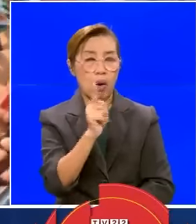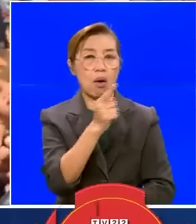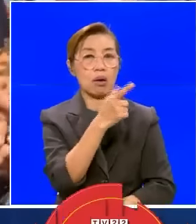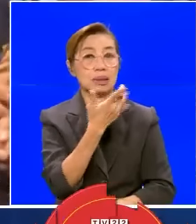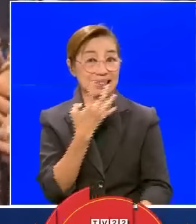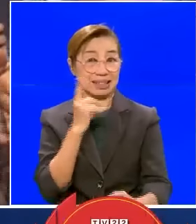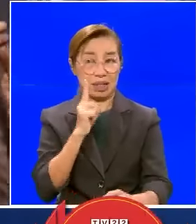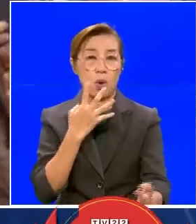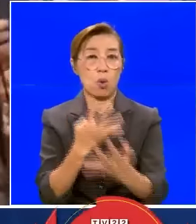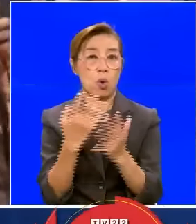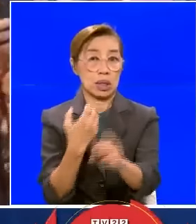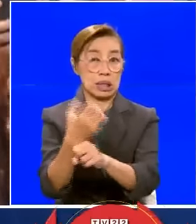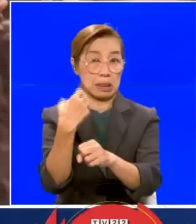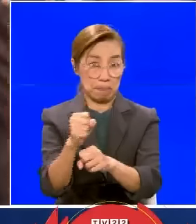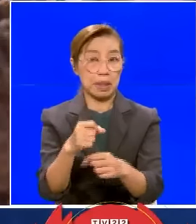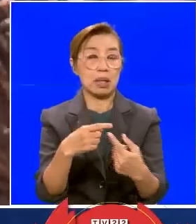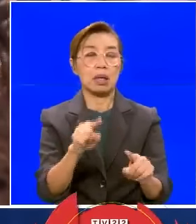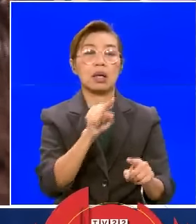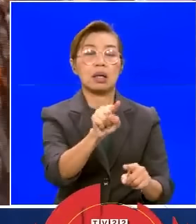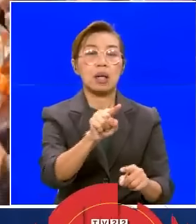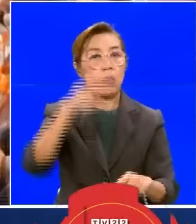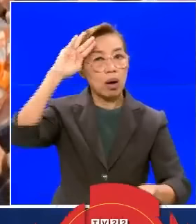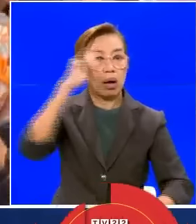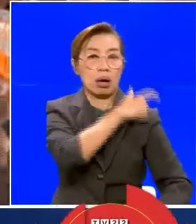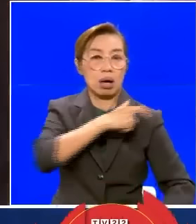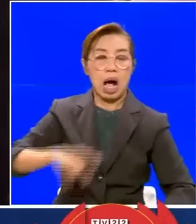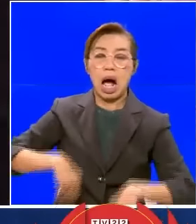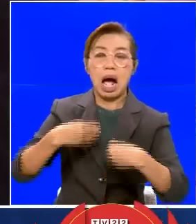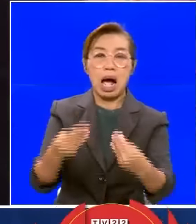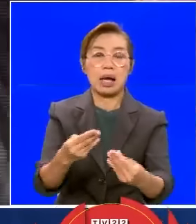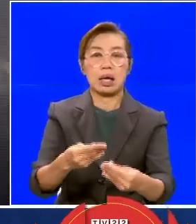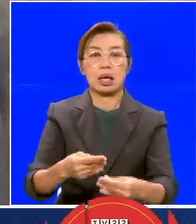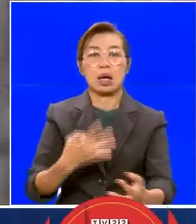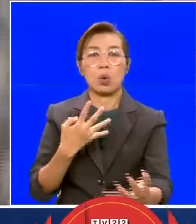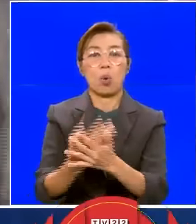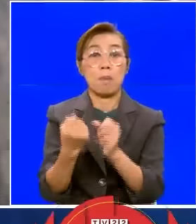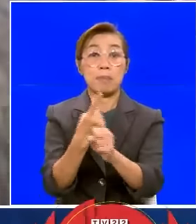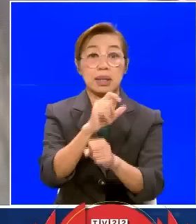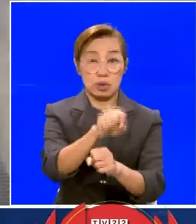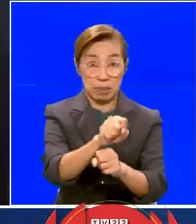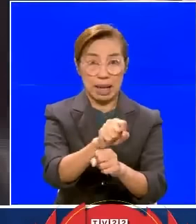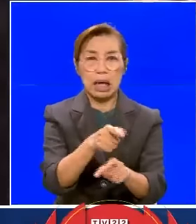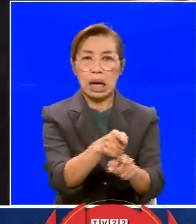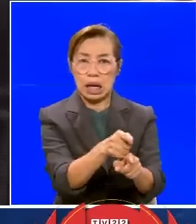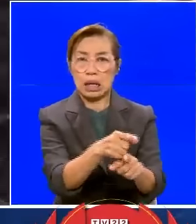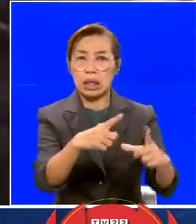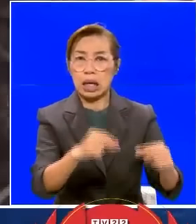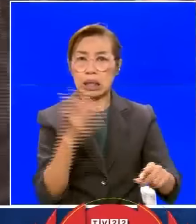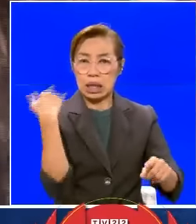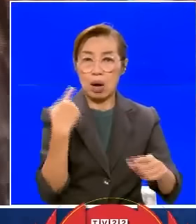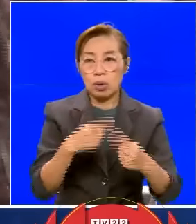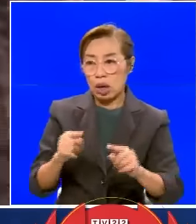ปี อ ันนั้นก็เรื่องนึงส่วนอันนี้ถือว่าเป็นคดีใหม่ถ้าไปแล้วศาลอาจจะจำแนกเป็นคนละเรื่องกันแล้วก็